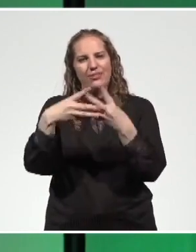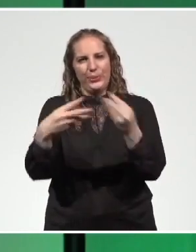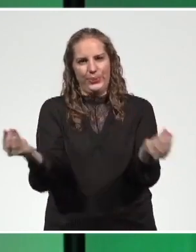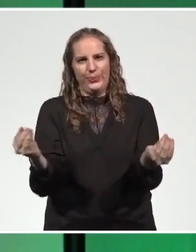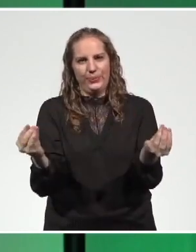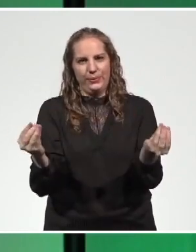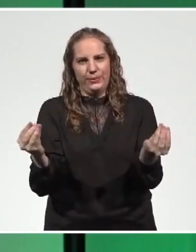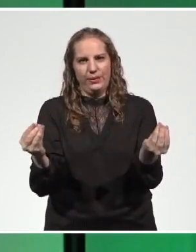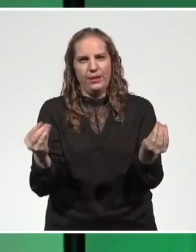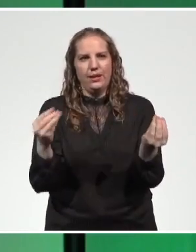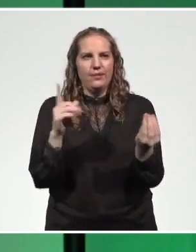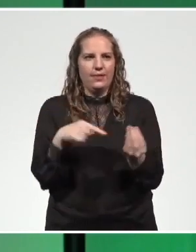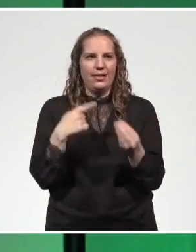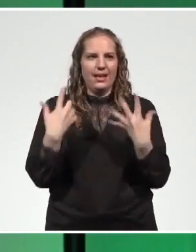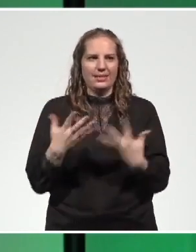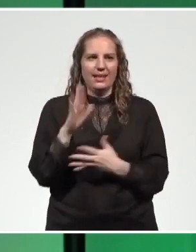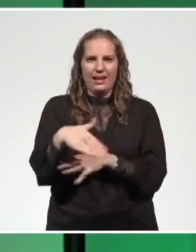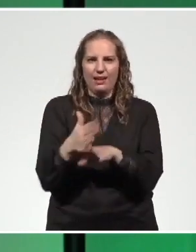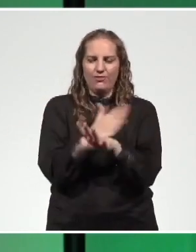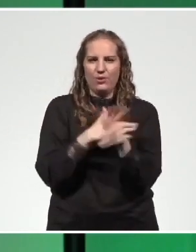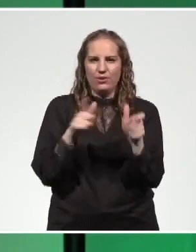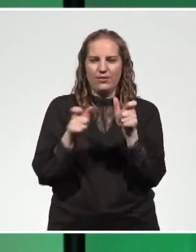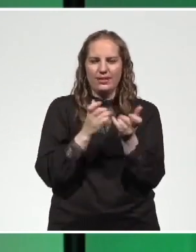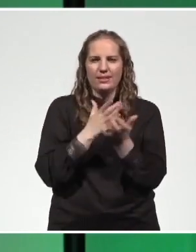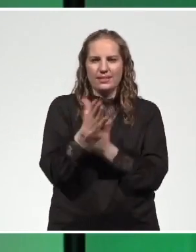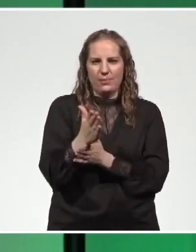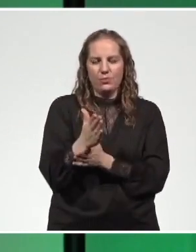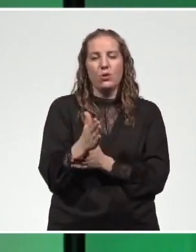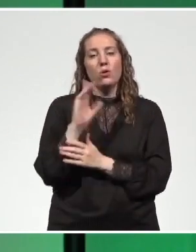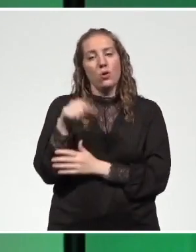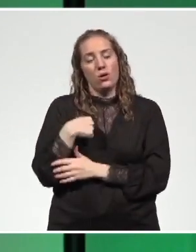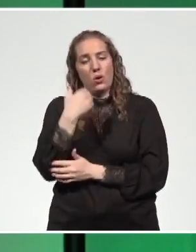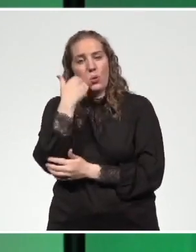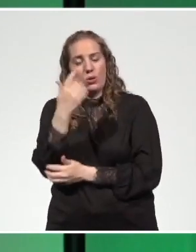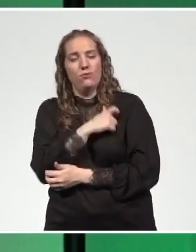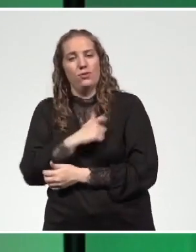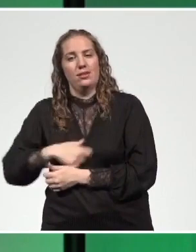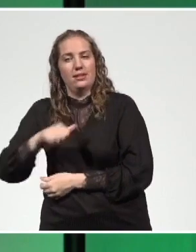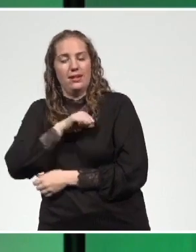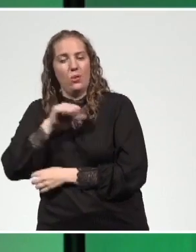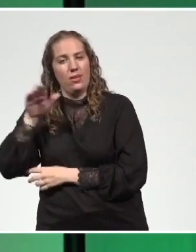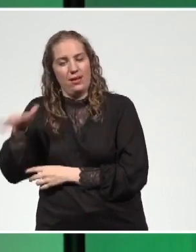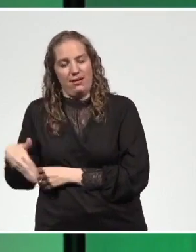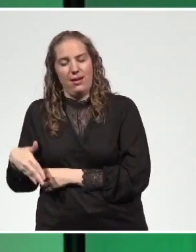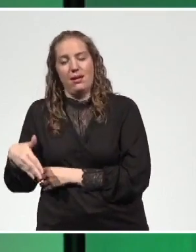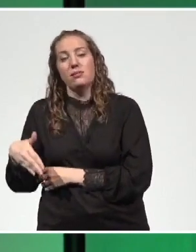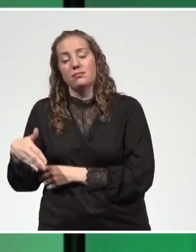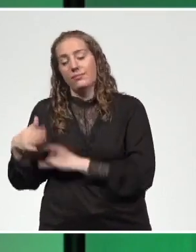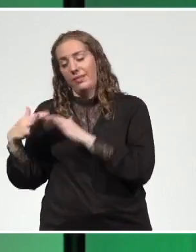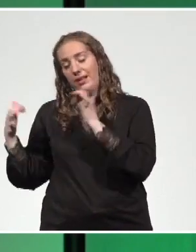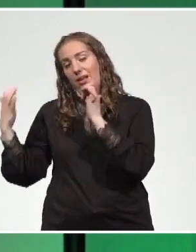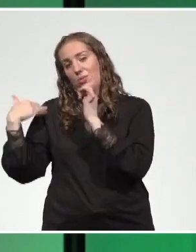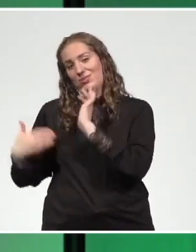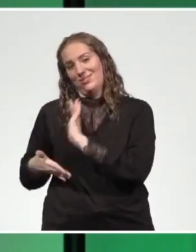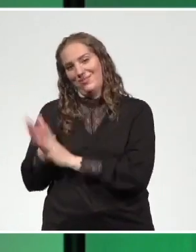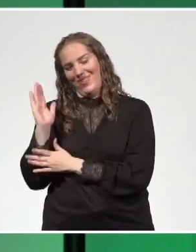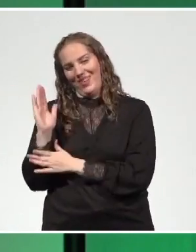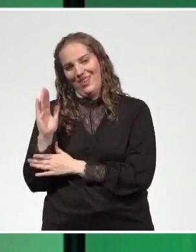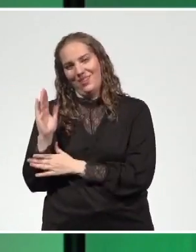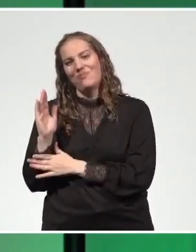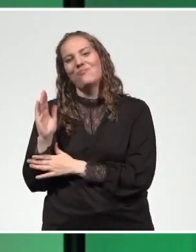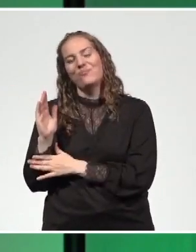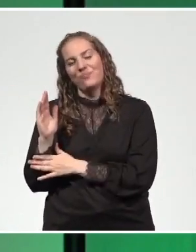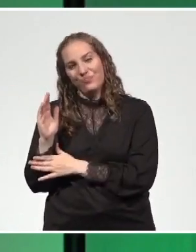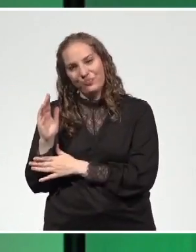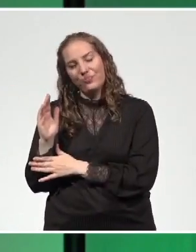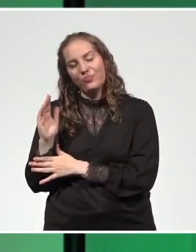fylgt forvarnastefnu og áætlun sem að okkar góði forsætisráðherra fékk samþykta í þinginu á þessu kjörtímabili